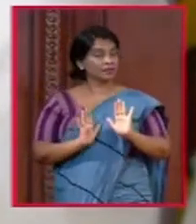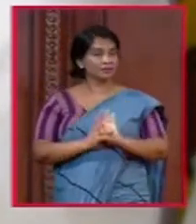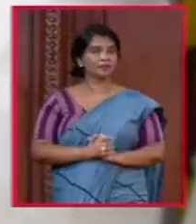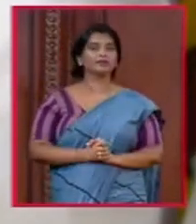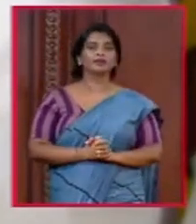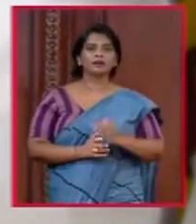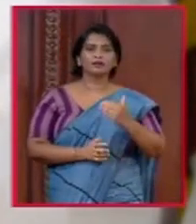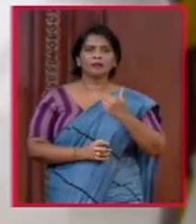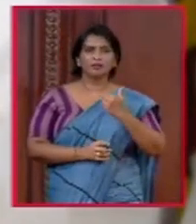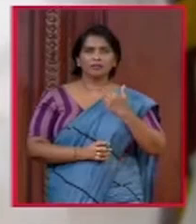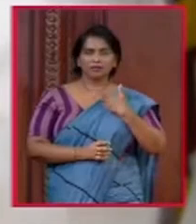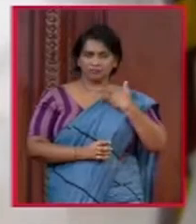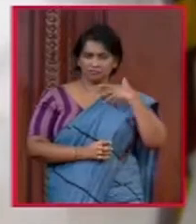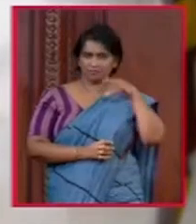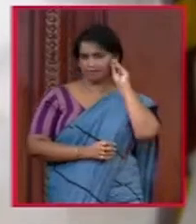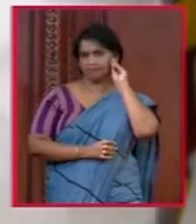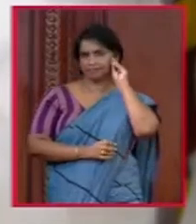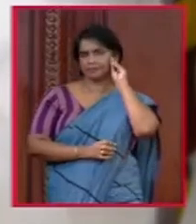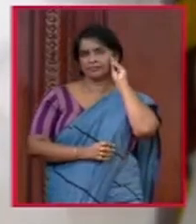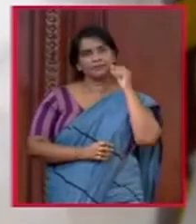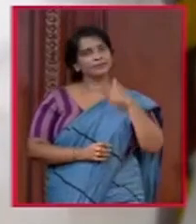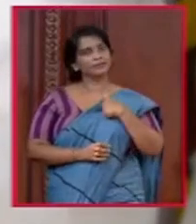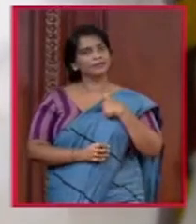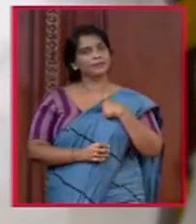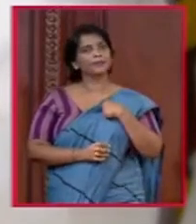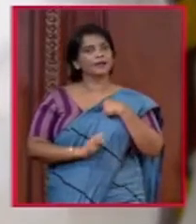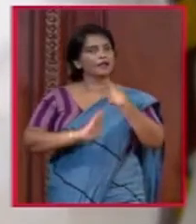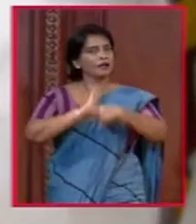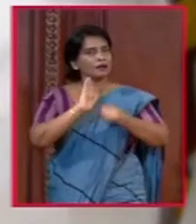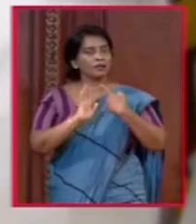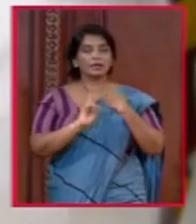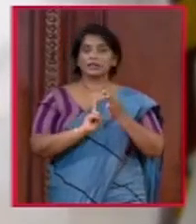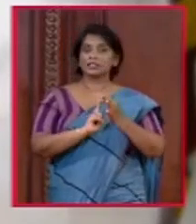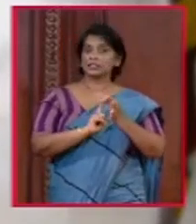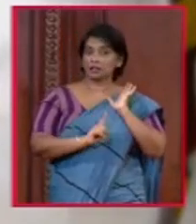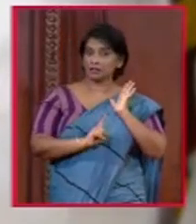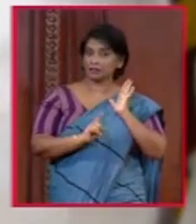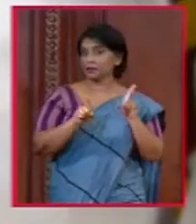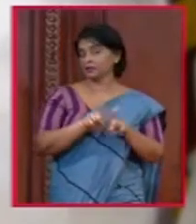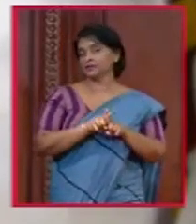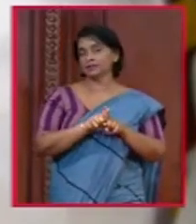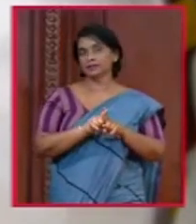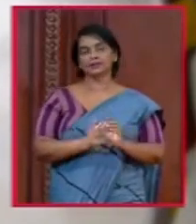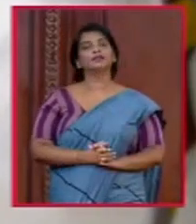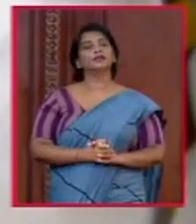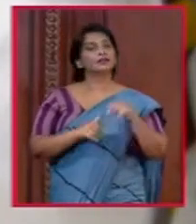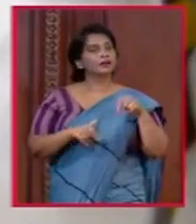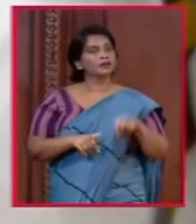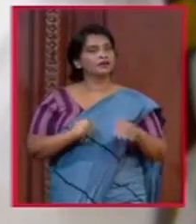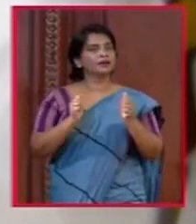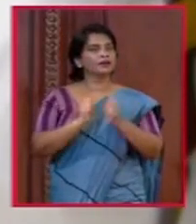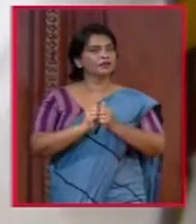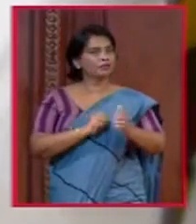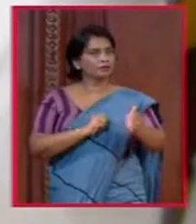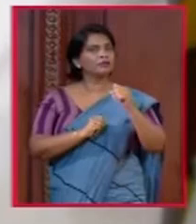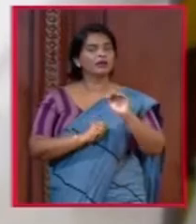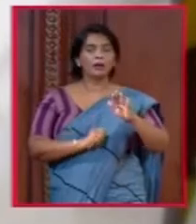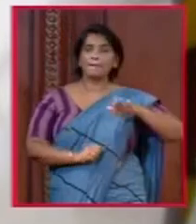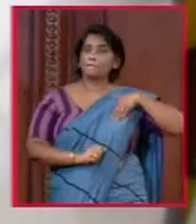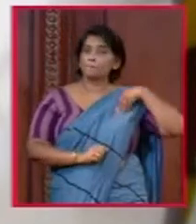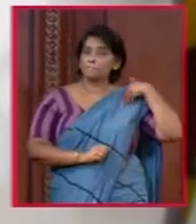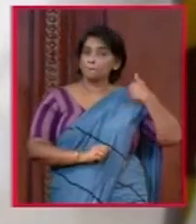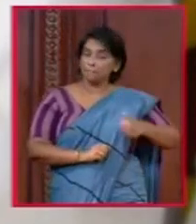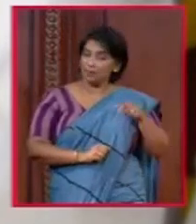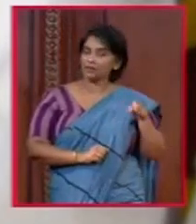නමුත් අප තේරුම් අරන් තිබෙනවා රටේ ජනාධිපතිවරයා ලෙස මේ කාර්ය මෙහෙවීමේදී